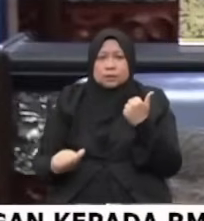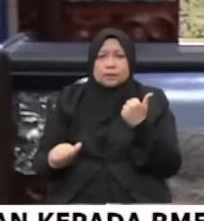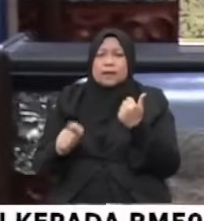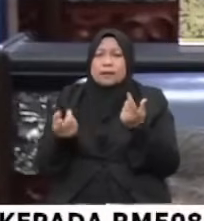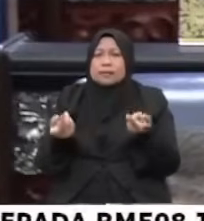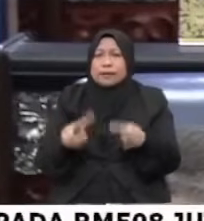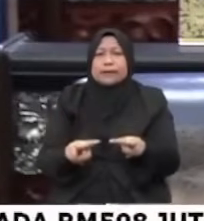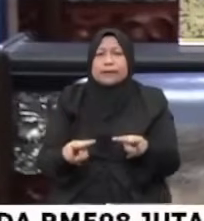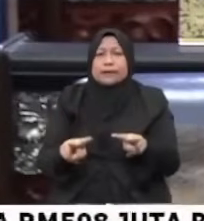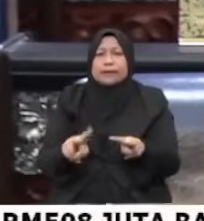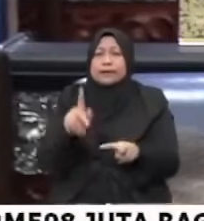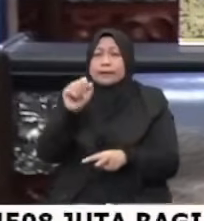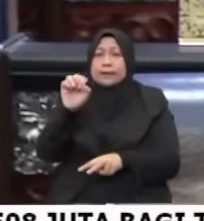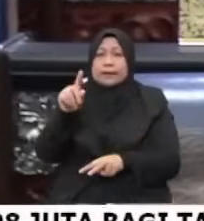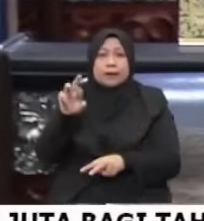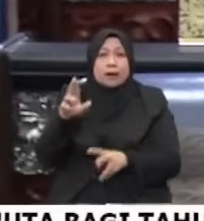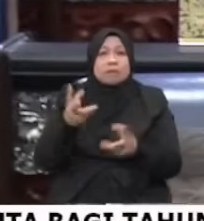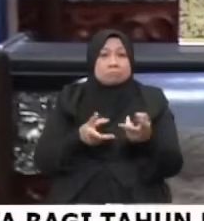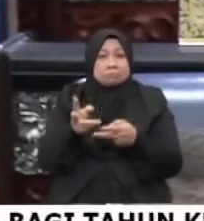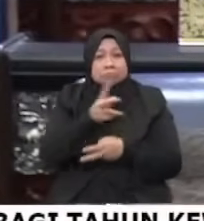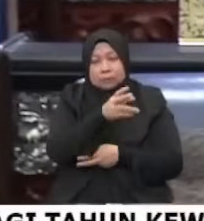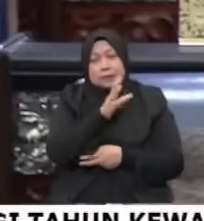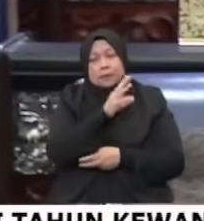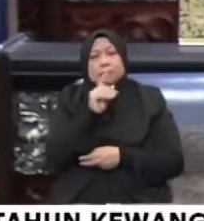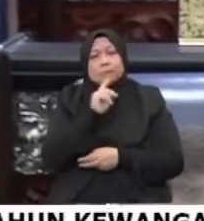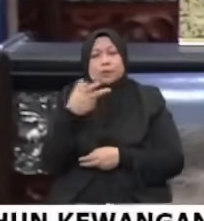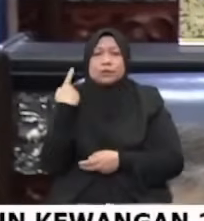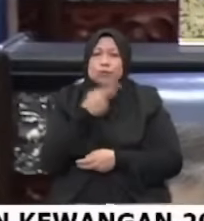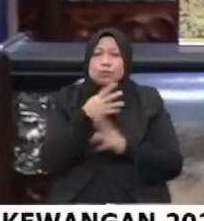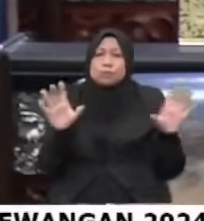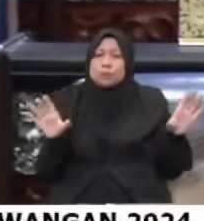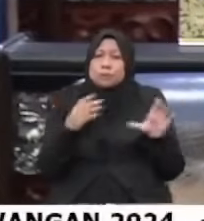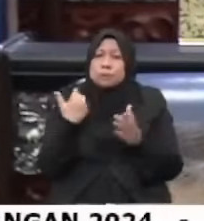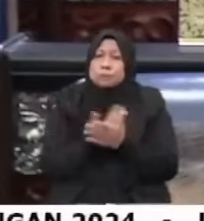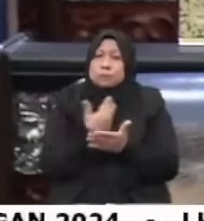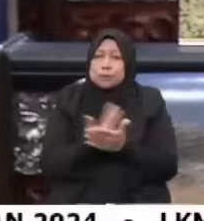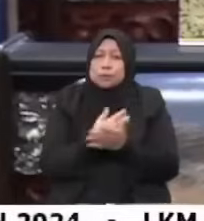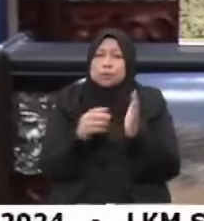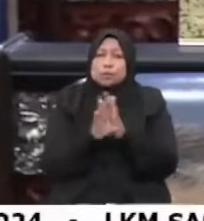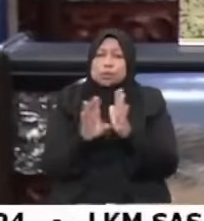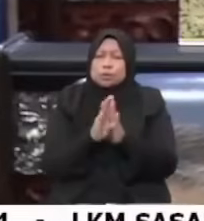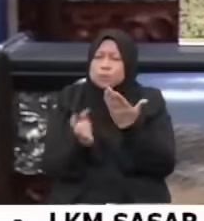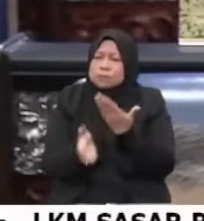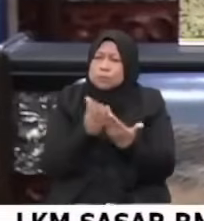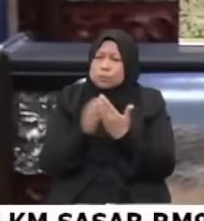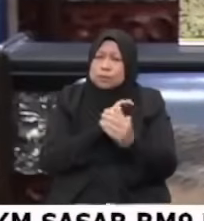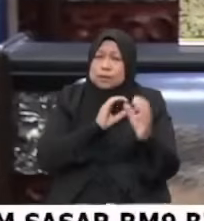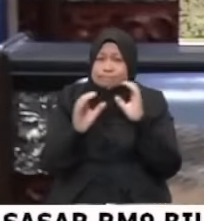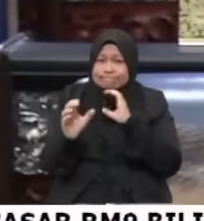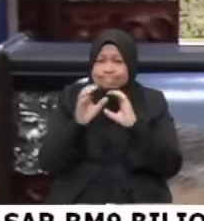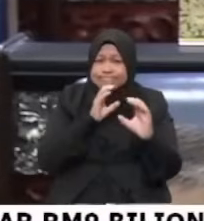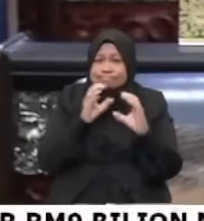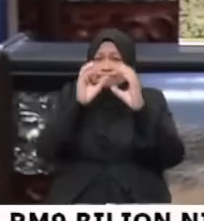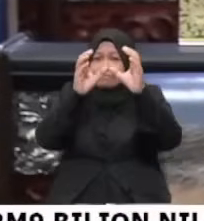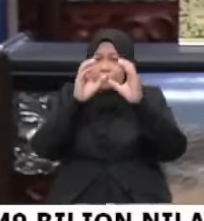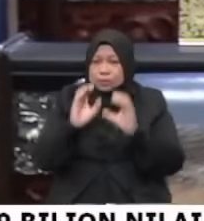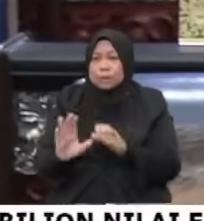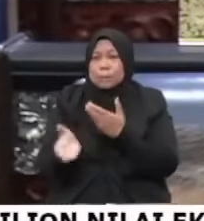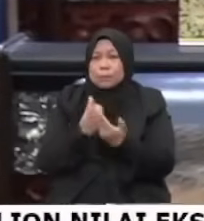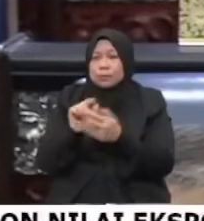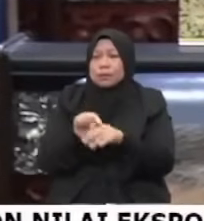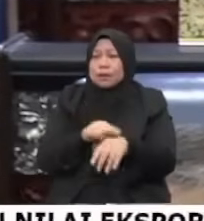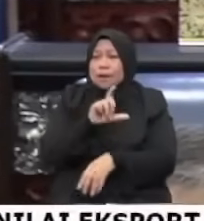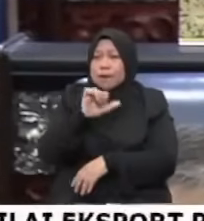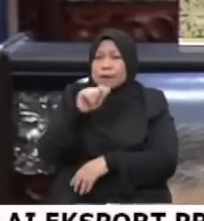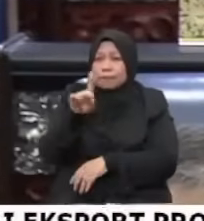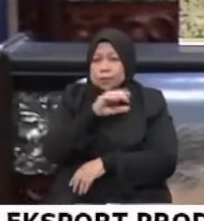tender ketiga kita juga telah melakukan pembaharuan seperti untuk memudah cara penggunaan Levi oleh